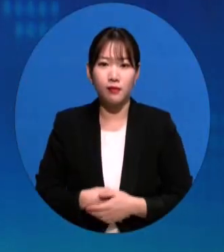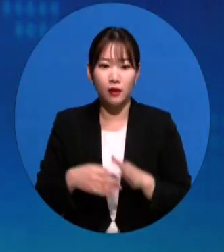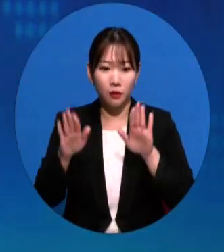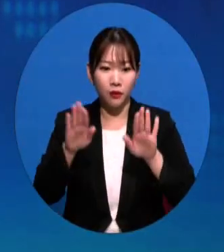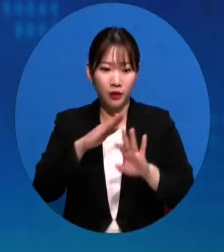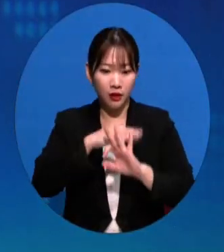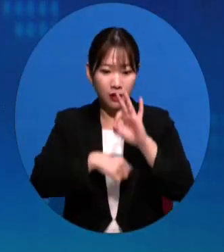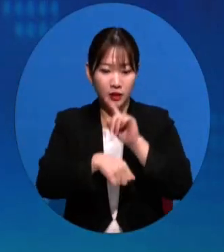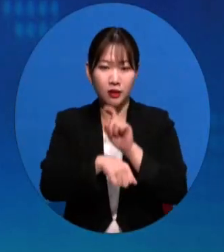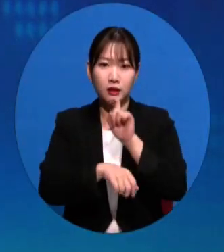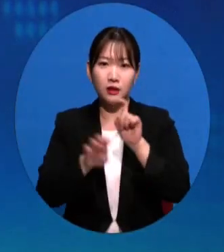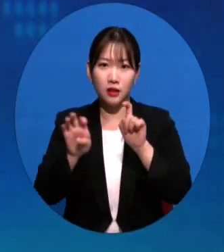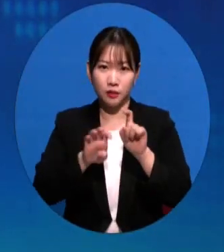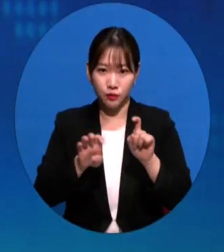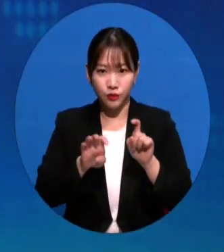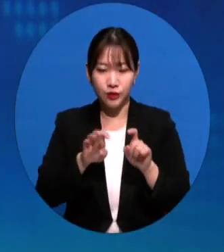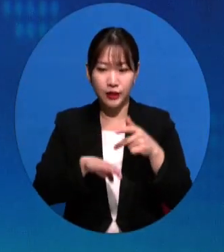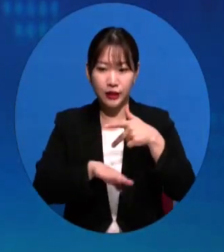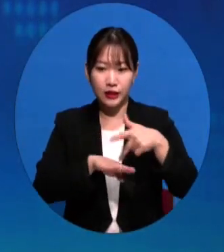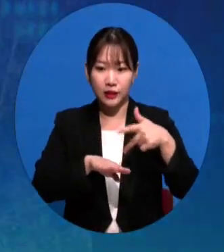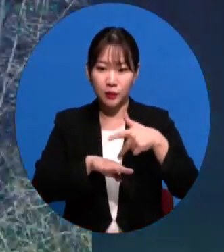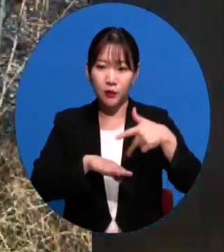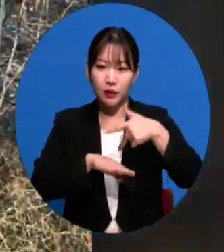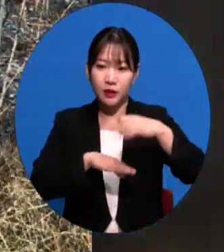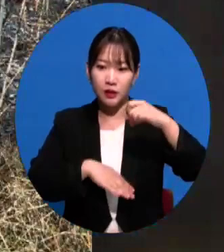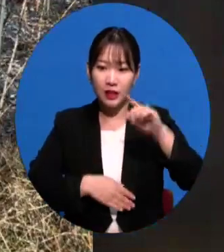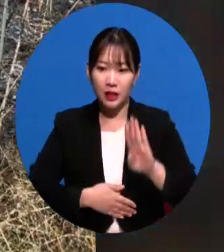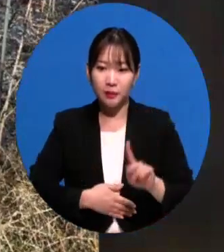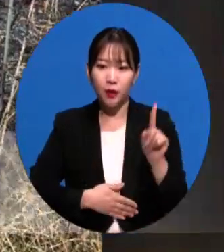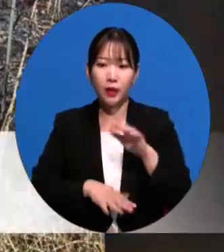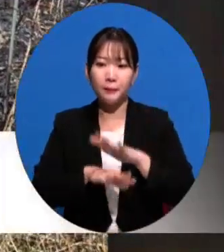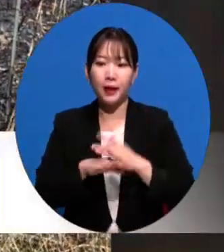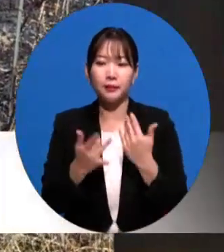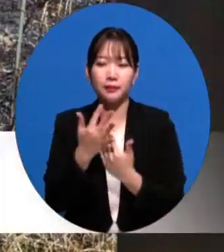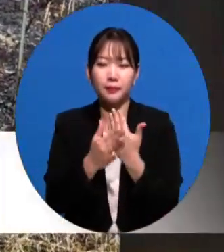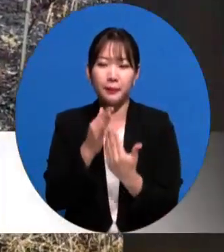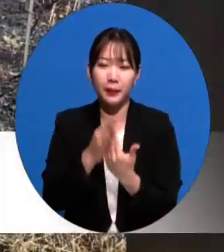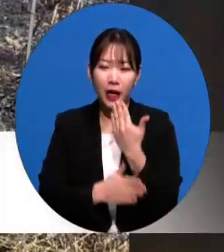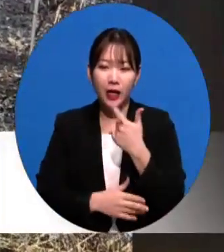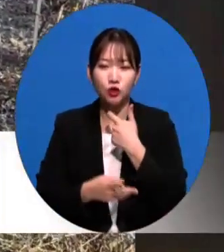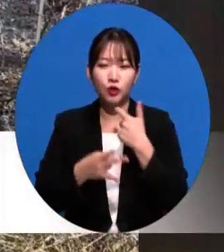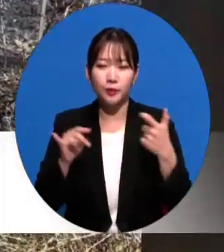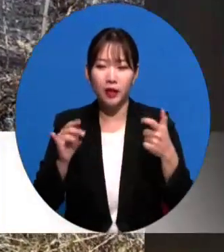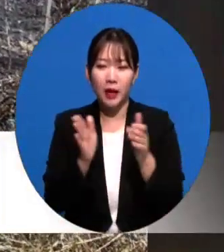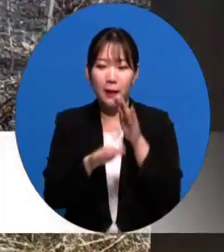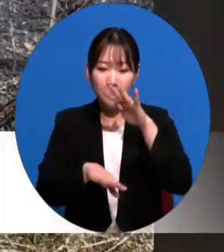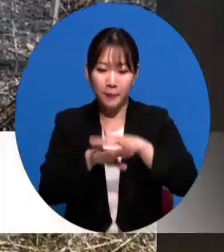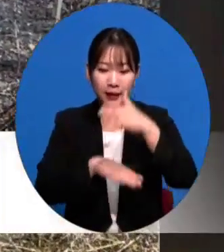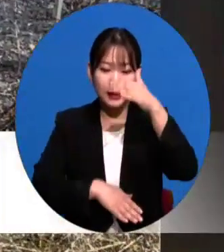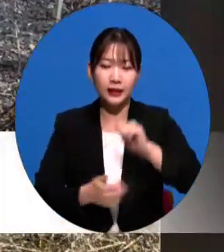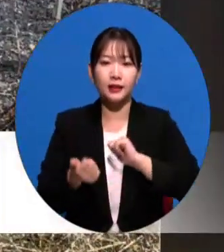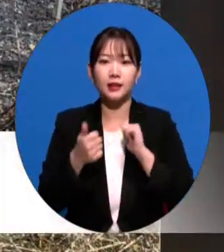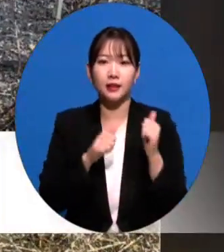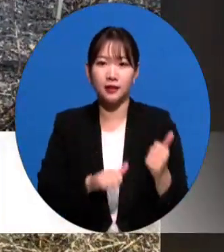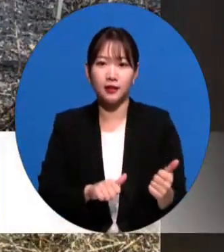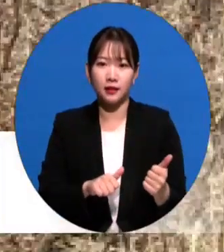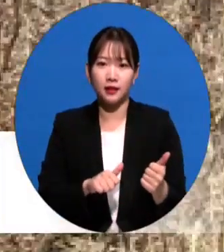오늘 오전 11시 40분쯤 진도군 진도읍의 한 농경지에서 불이 나 60대 밭 주인이